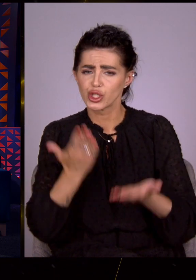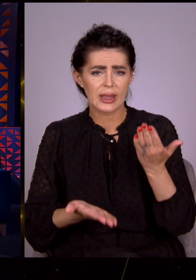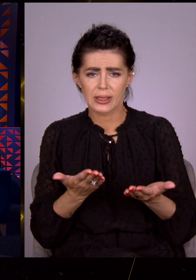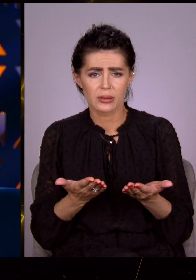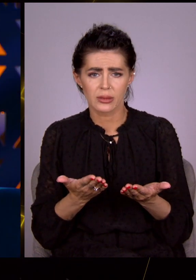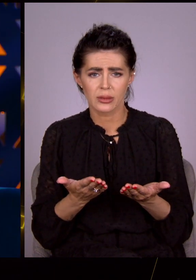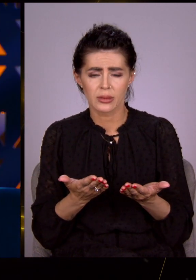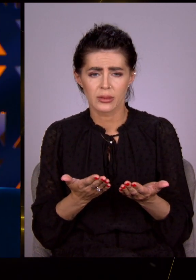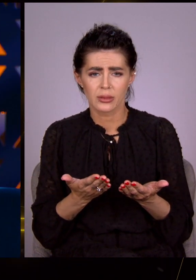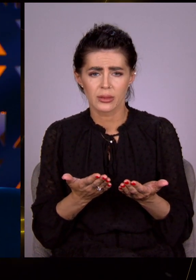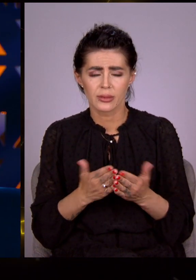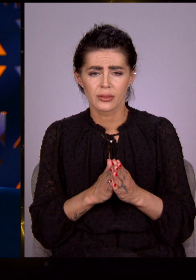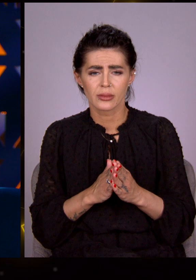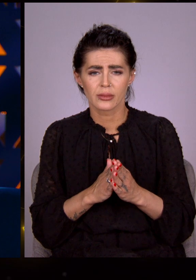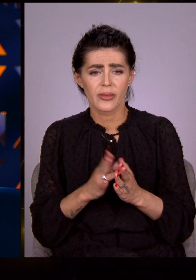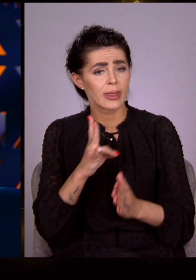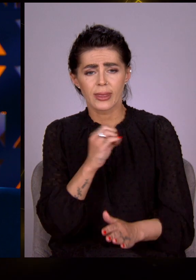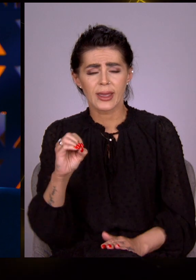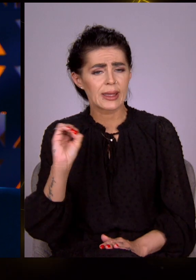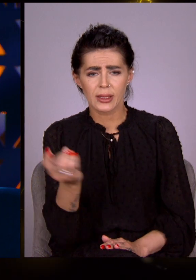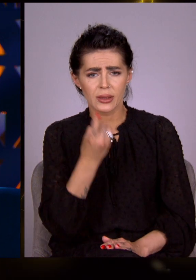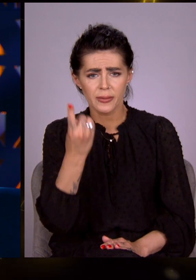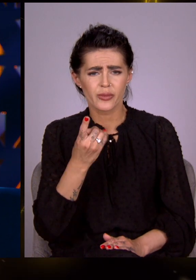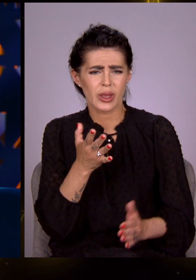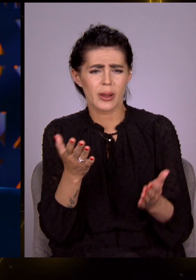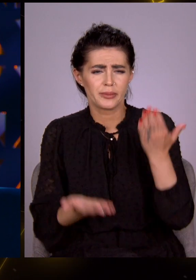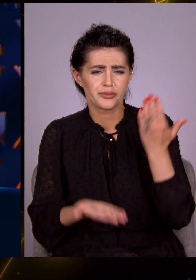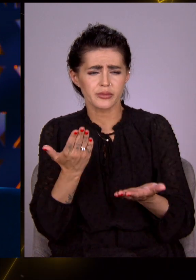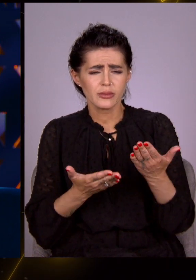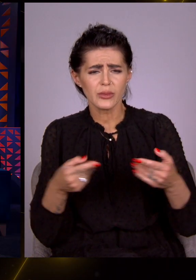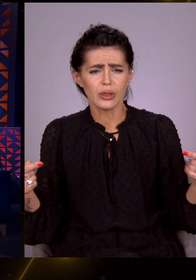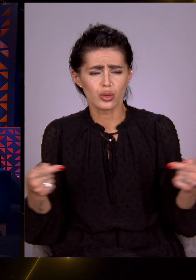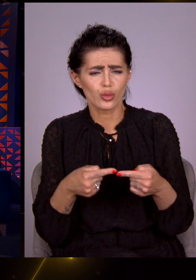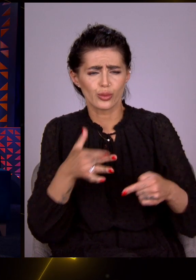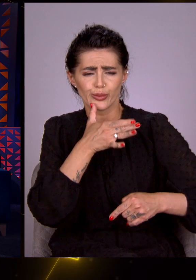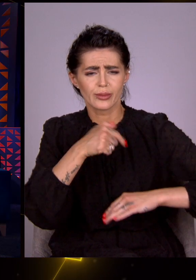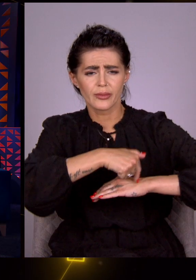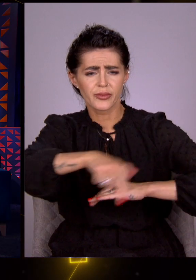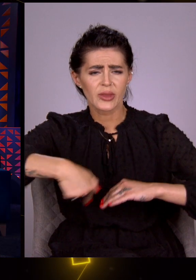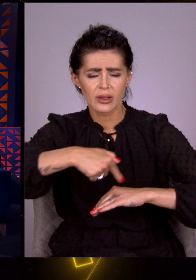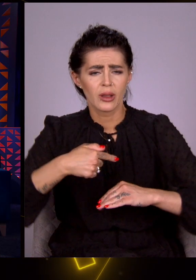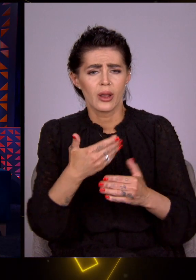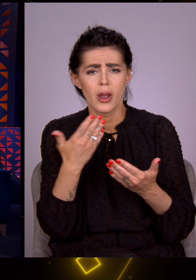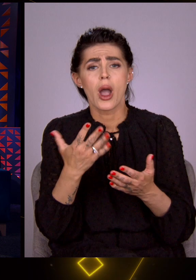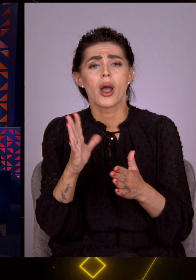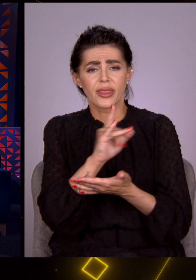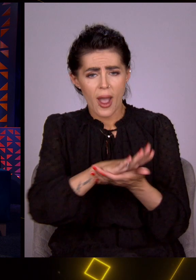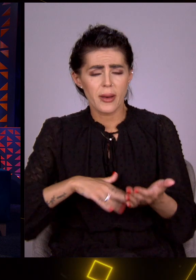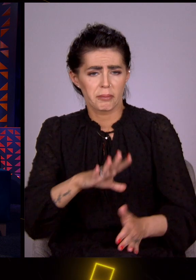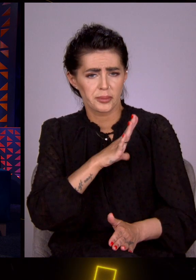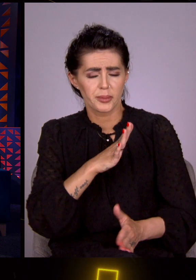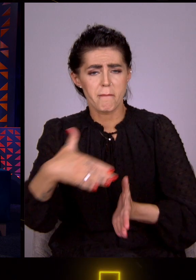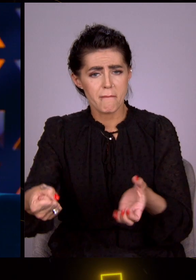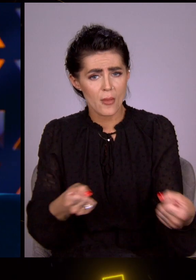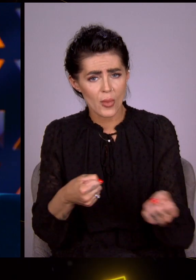В подальшому, не зорієнтую по часу, була машина. Машина? Так.